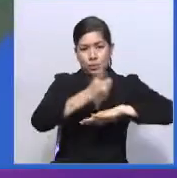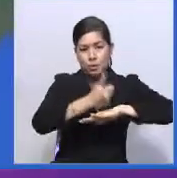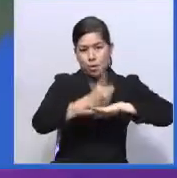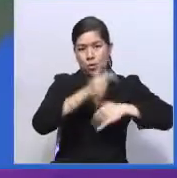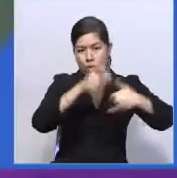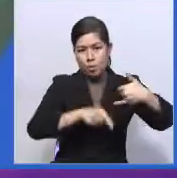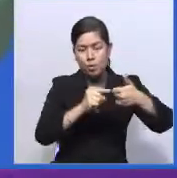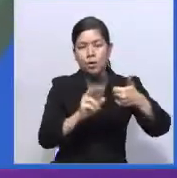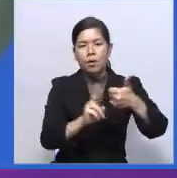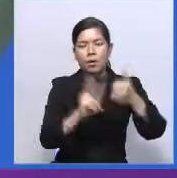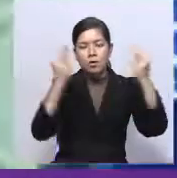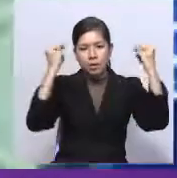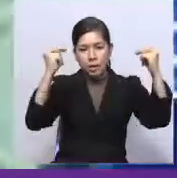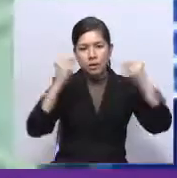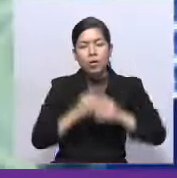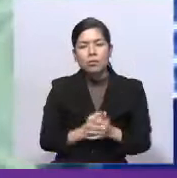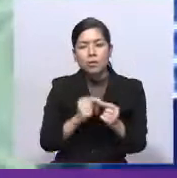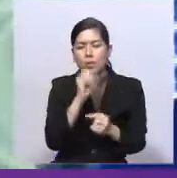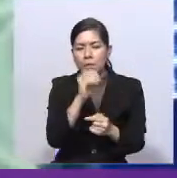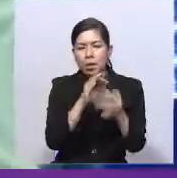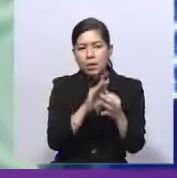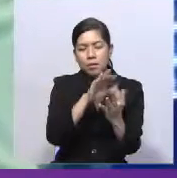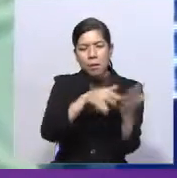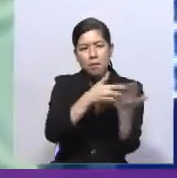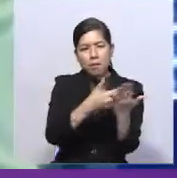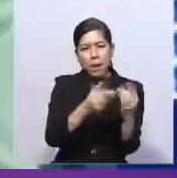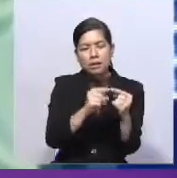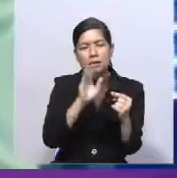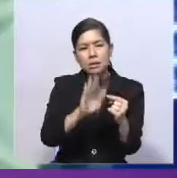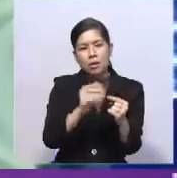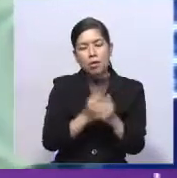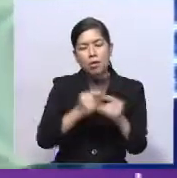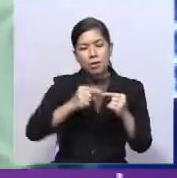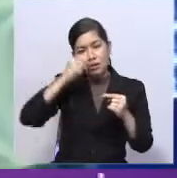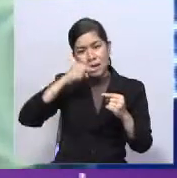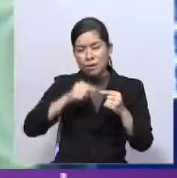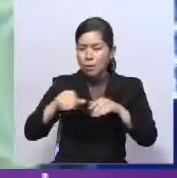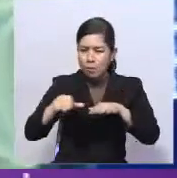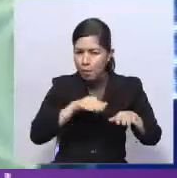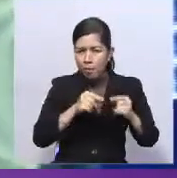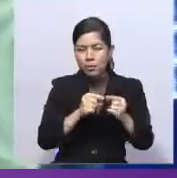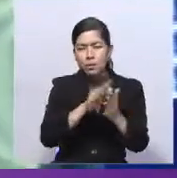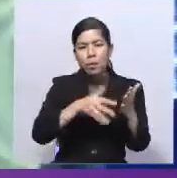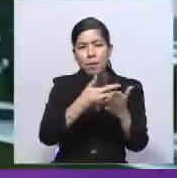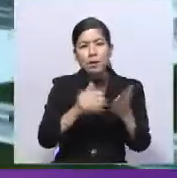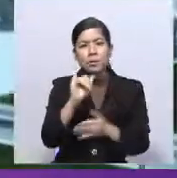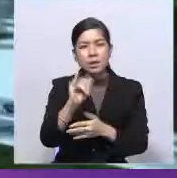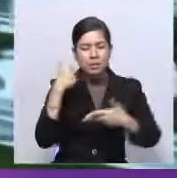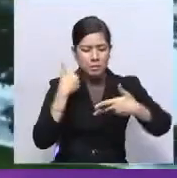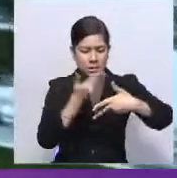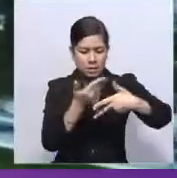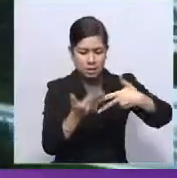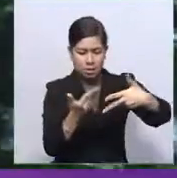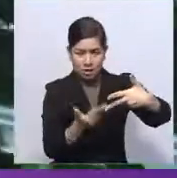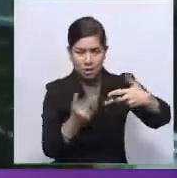รีพิทักษ์รองนายกรัฐมนตรีที่ย้ำความพร้อมการขับเคลื่อนเศรษฐกิจด้วย3ยุทธศาสตร์สำคัญประกอบด้วยโครงการล